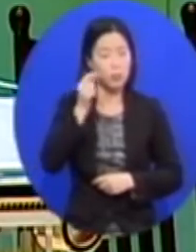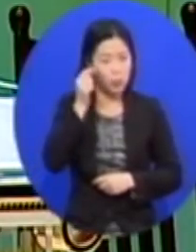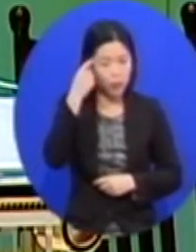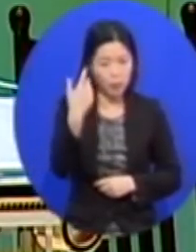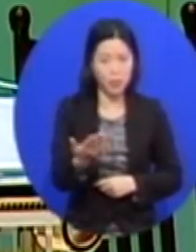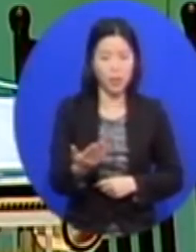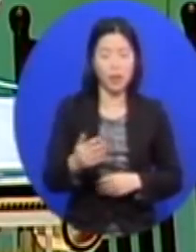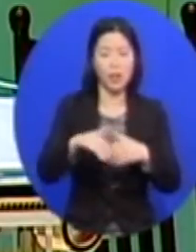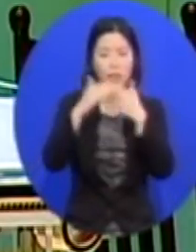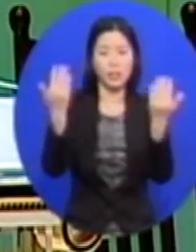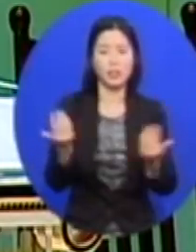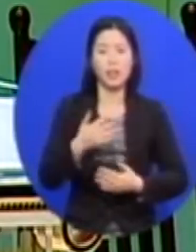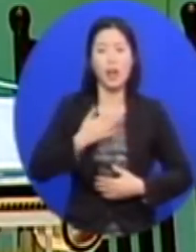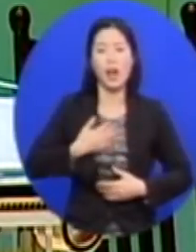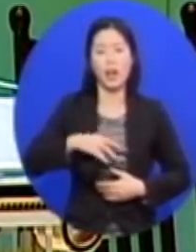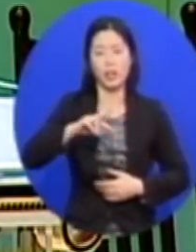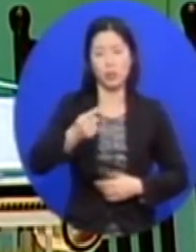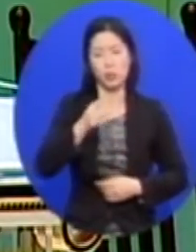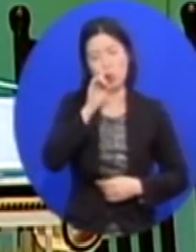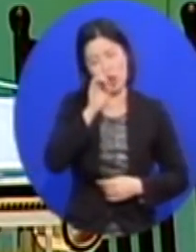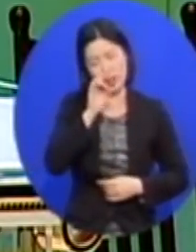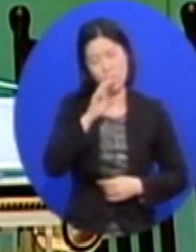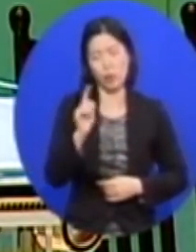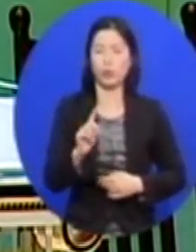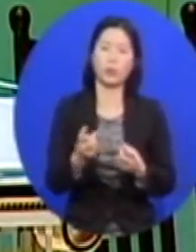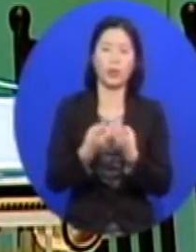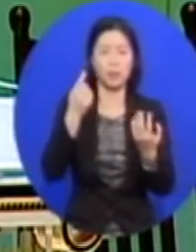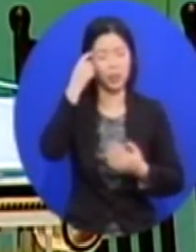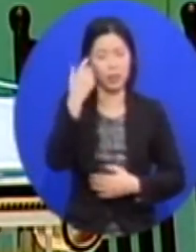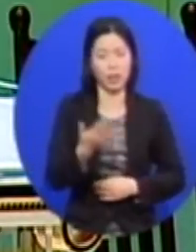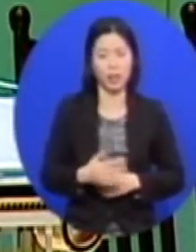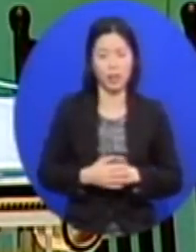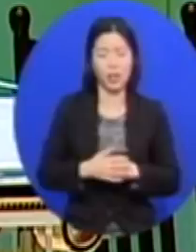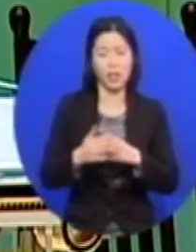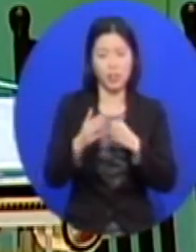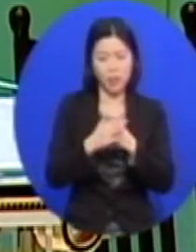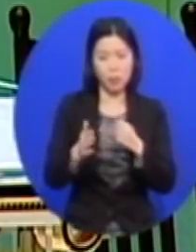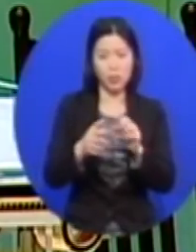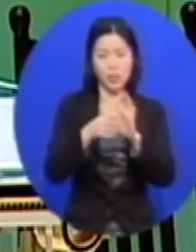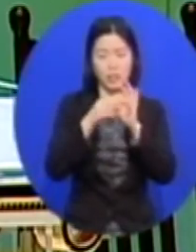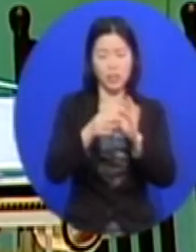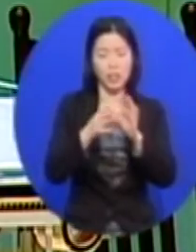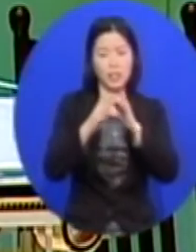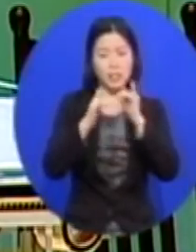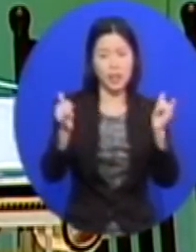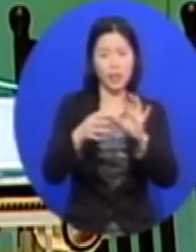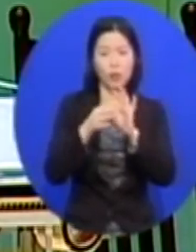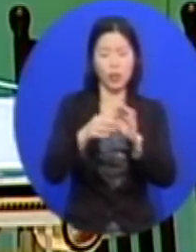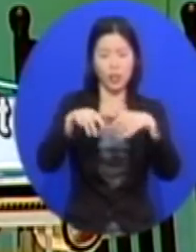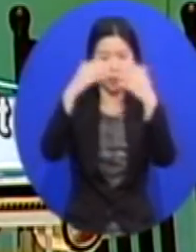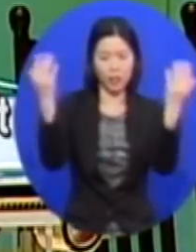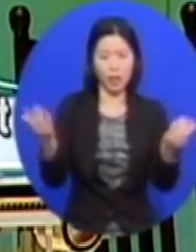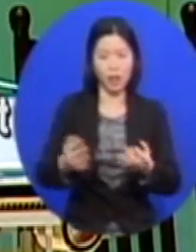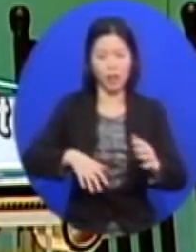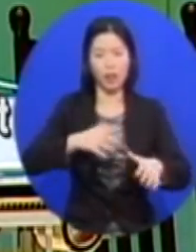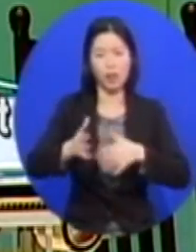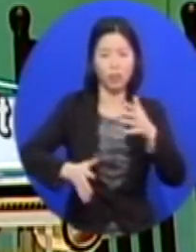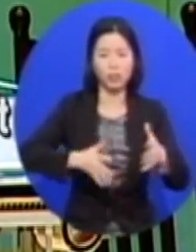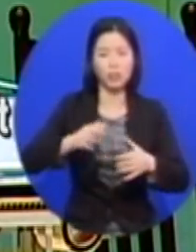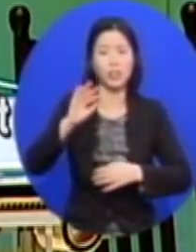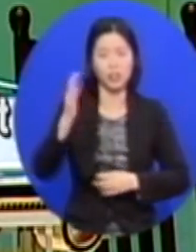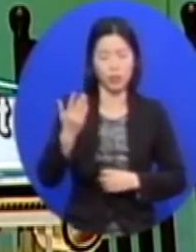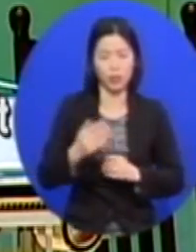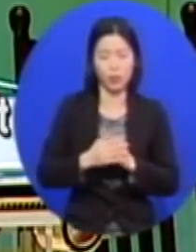다 아는데도 안되는 걸 어떡합니까 그래서 사람들과의 관계가 다 엄 망이 되는거예요 하나님이